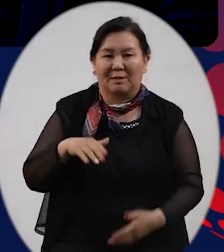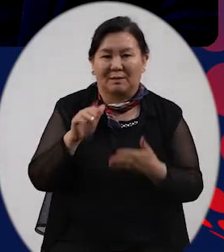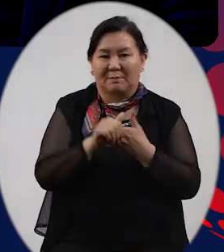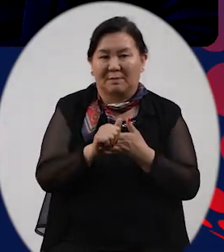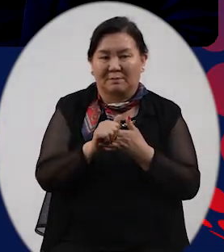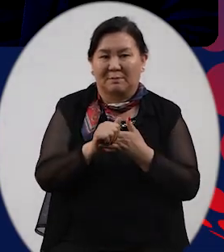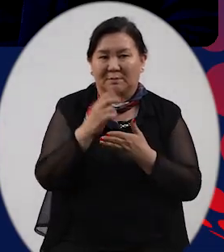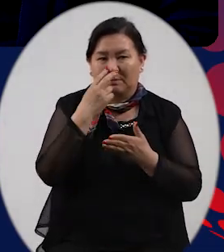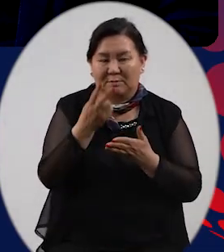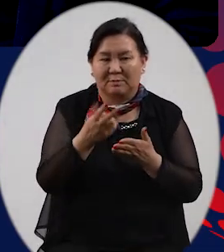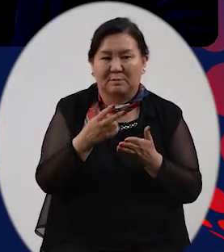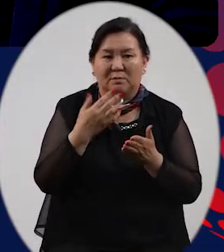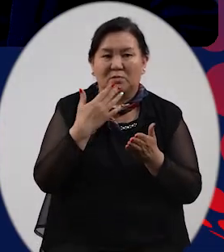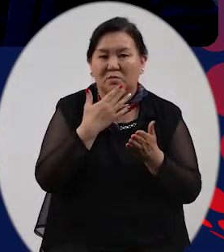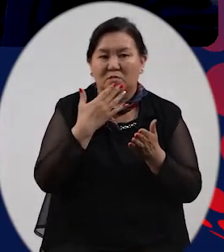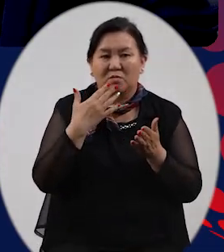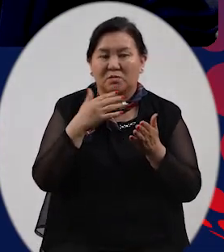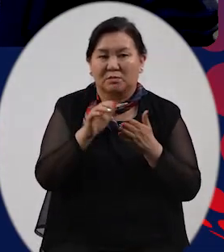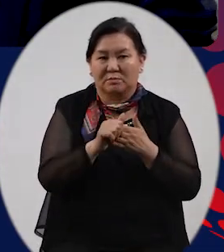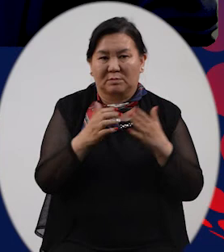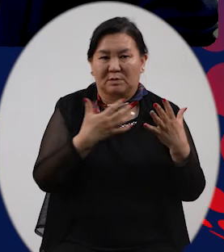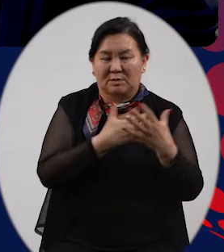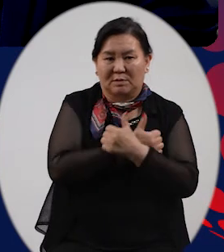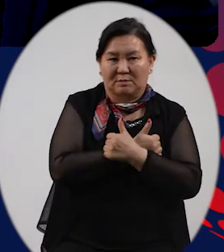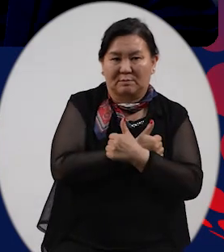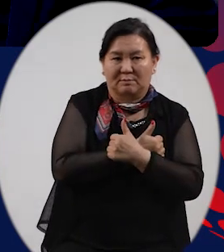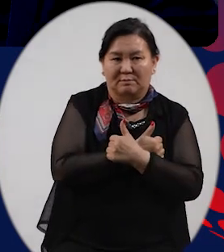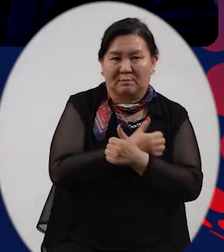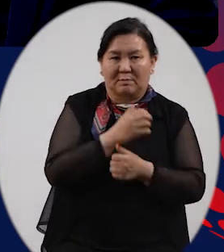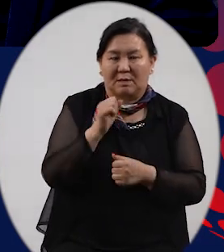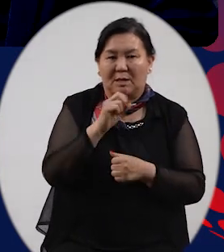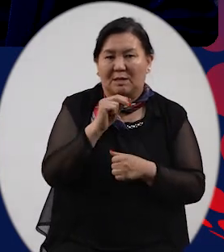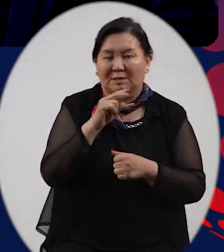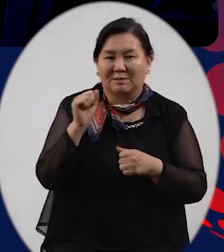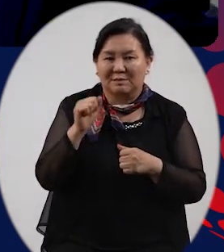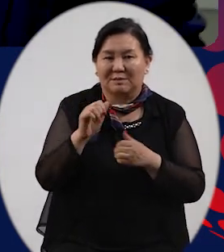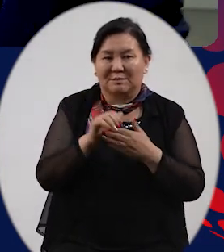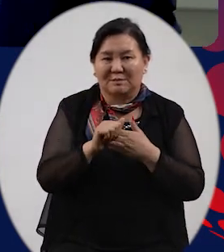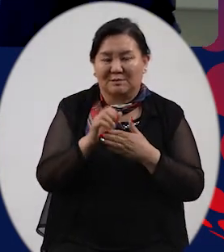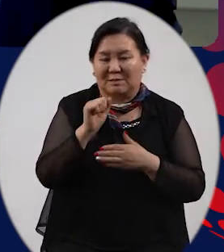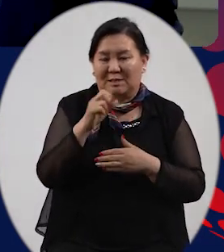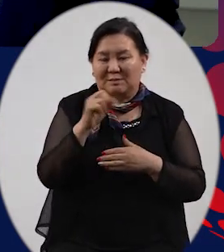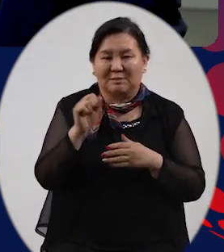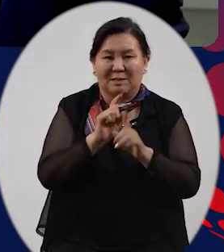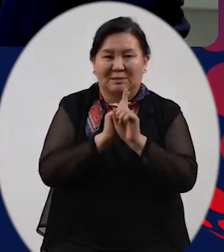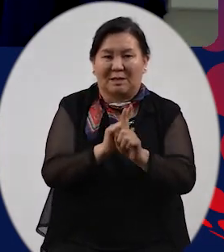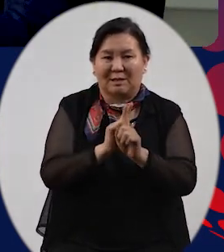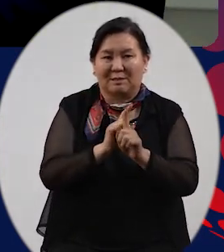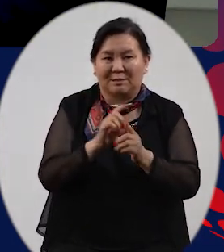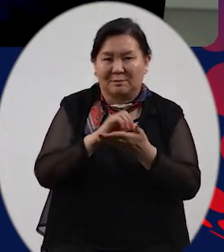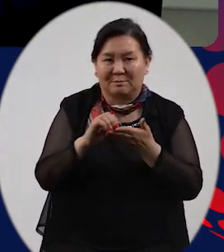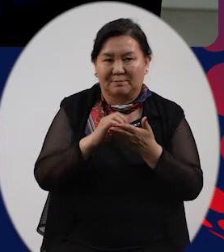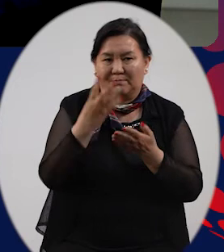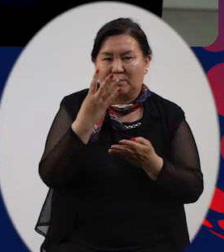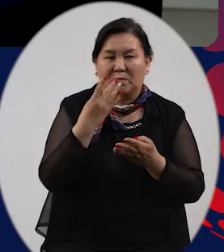одоо баримтлах шаардлагатай, гэрээ тусгагдах шаардлагатай нэгэн баримт бол ачаа дагалттай хууц байж байгаа. За ачаа дагалттай хууц бол энэ